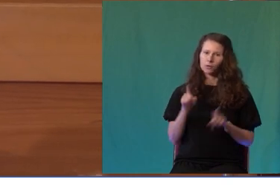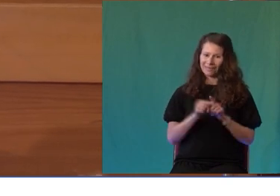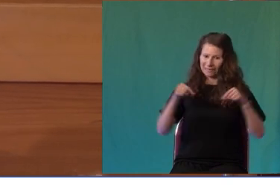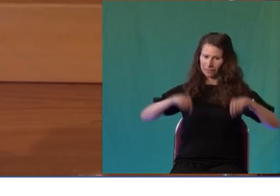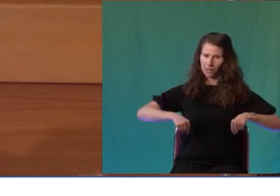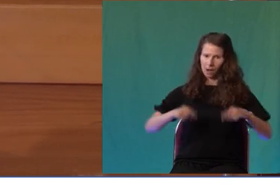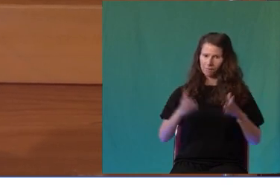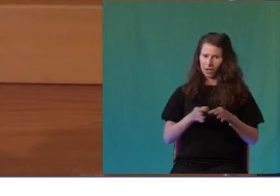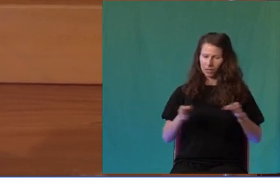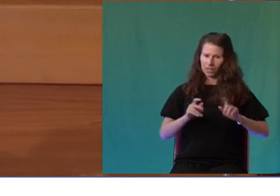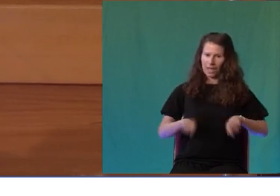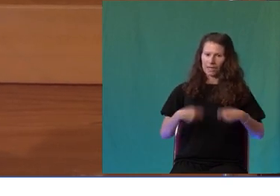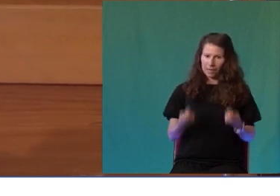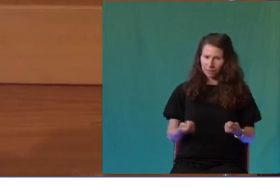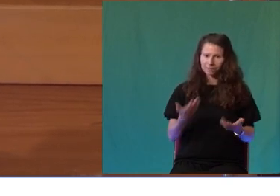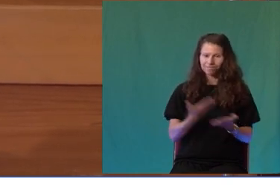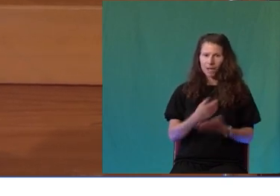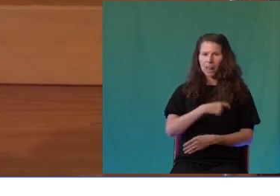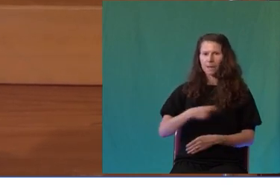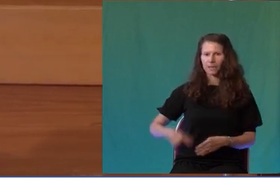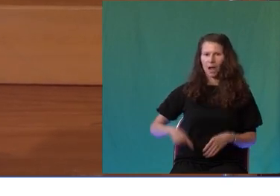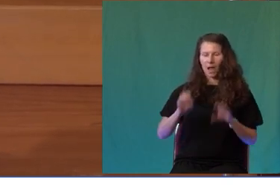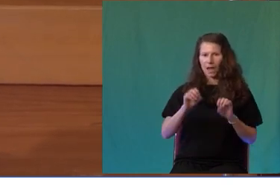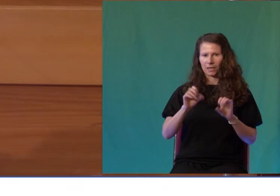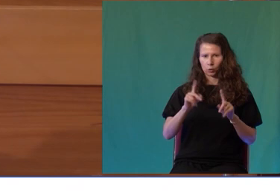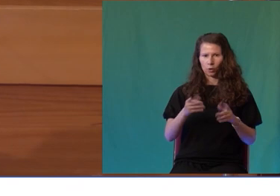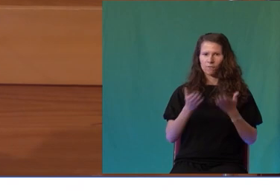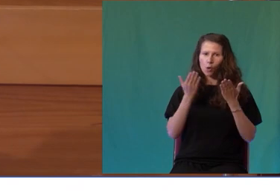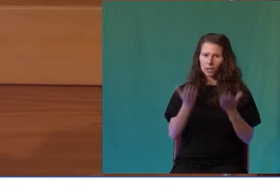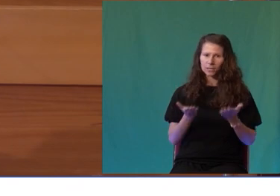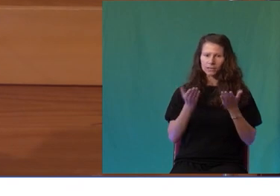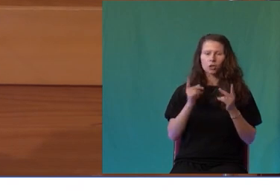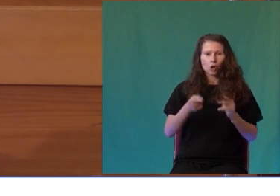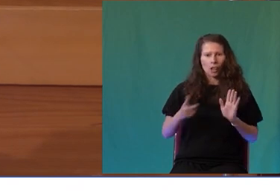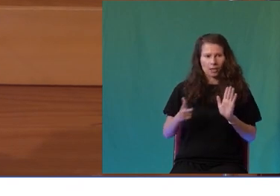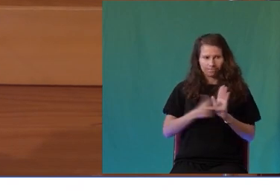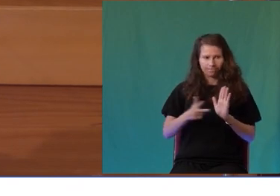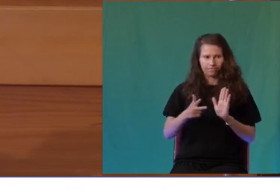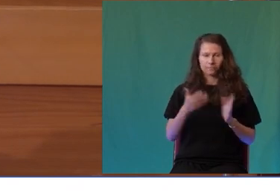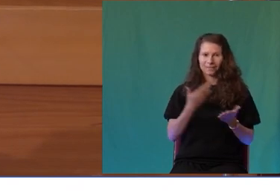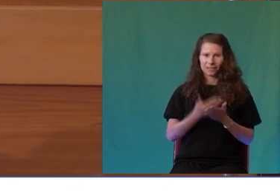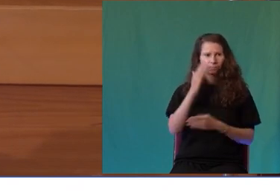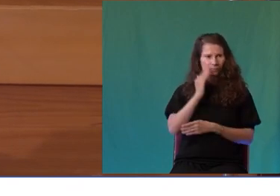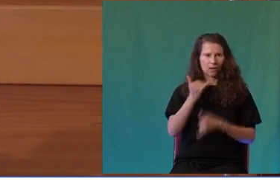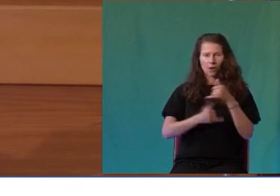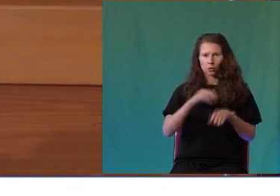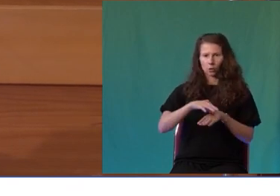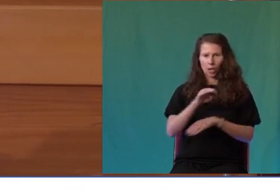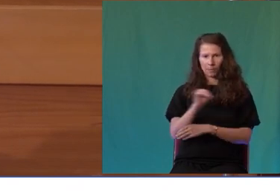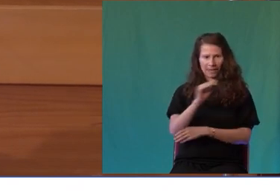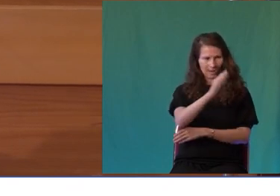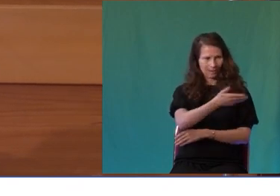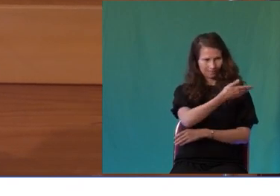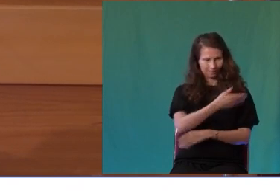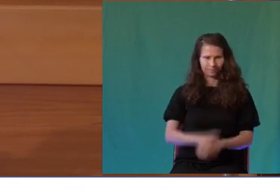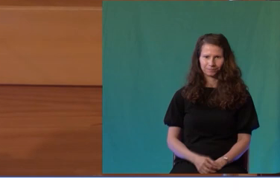fachtags die Leipziger Erklärung verlesen und verabschiedet werden und dafür bitte ich noch mal Frau Dr Michels mir nach